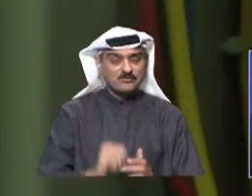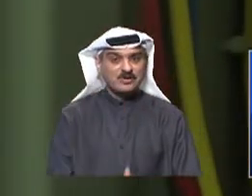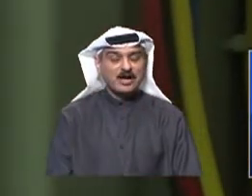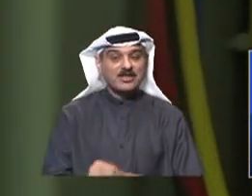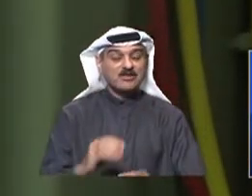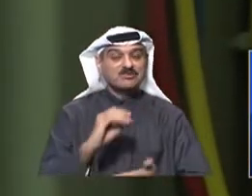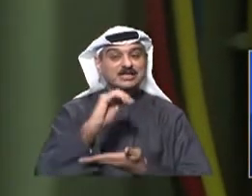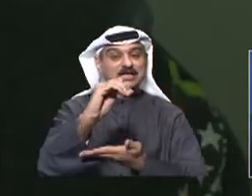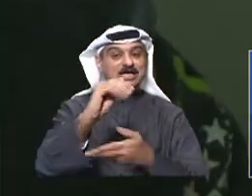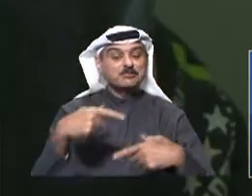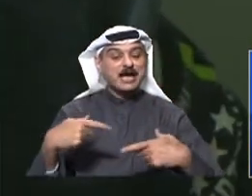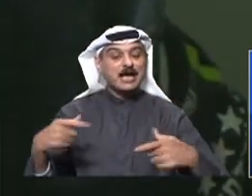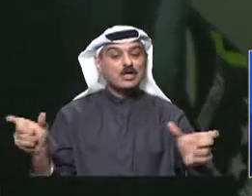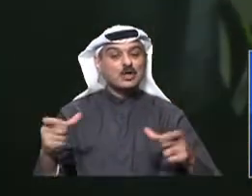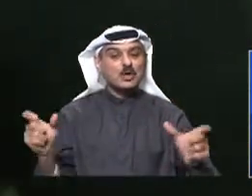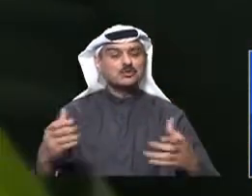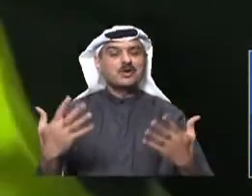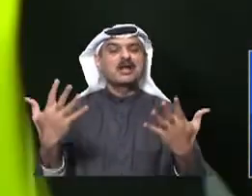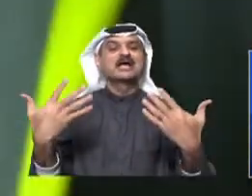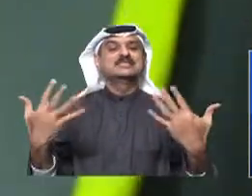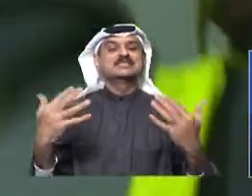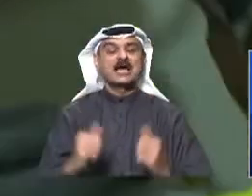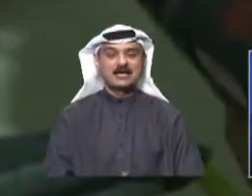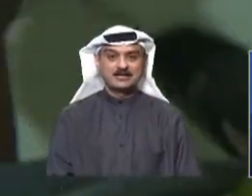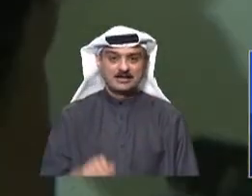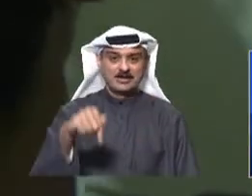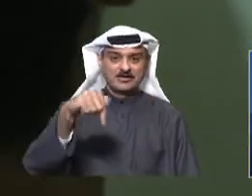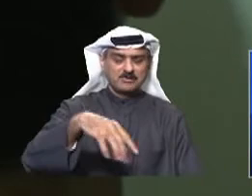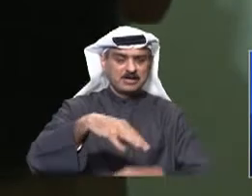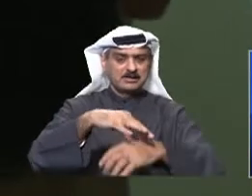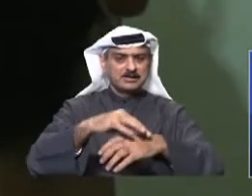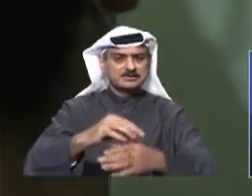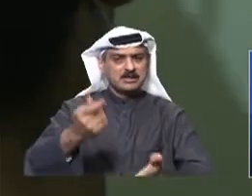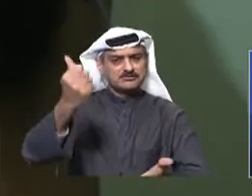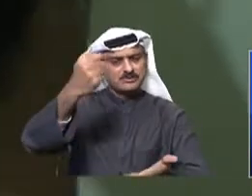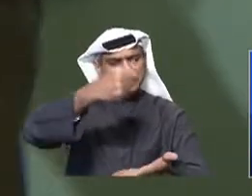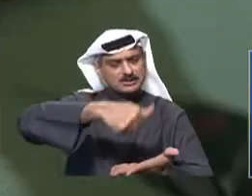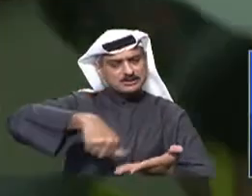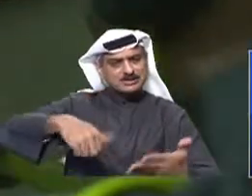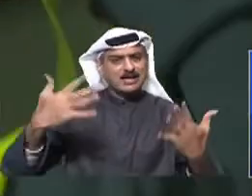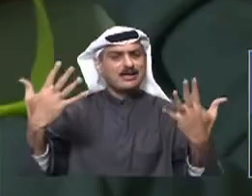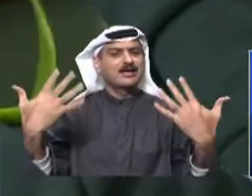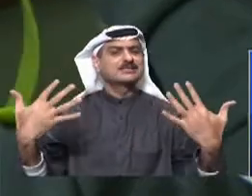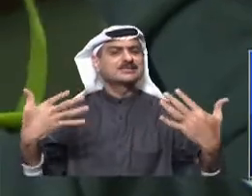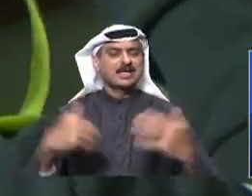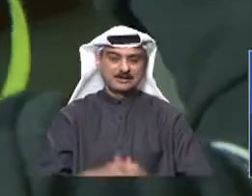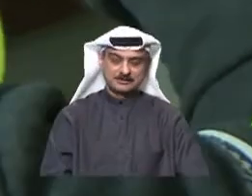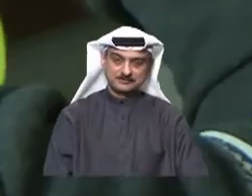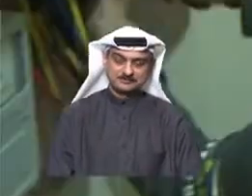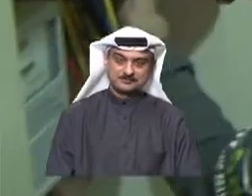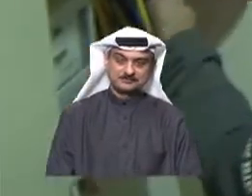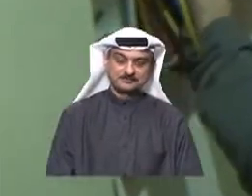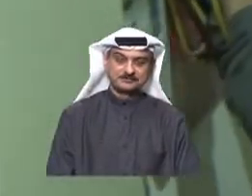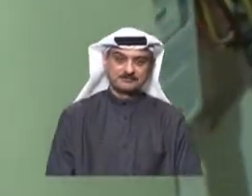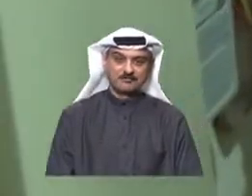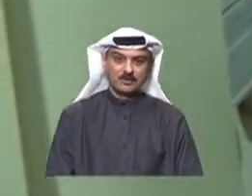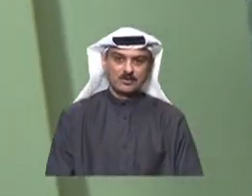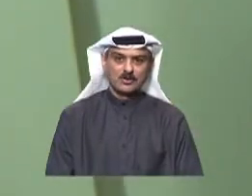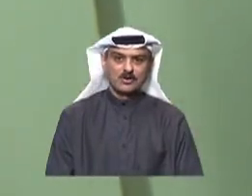الخدمات الإلكترونية، مما يسهل على المستهلك سداد المبلغ بكل يسر وسهولة